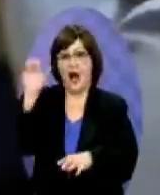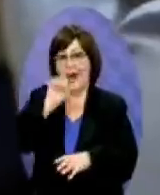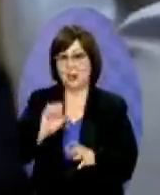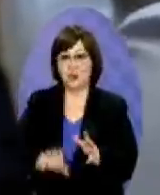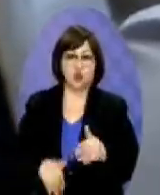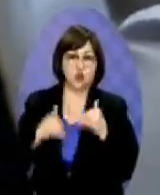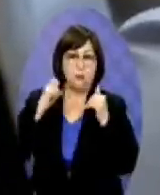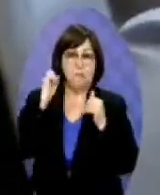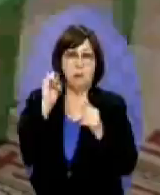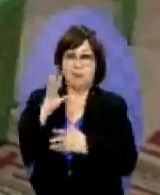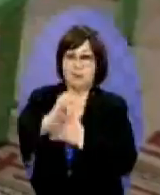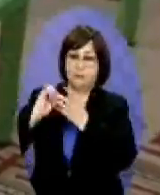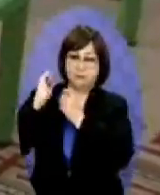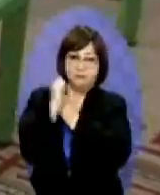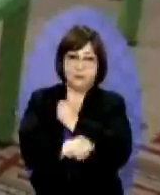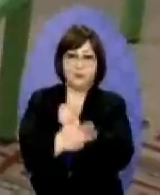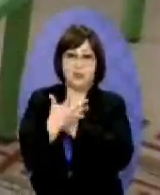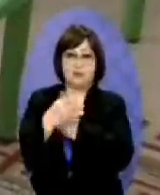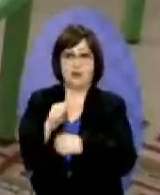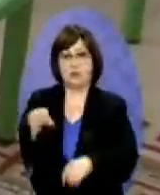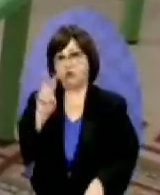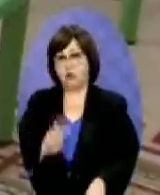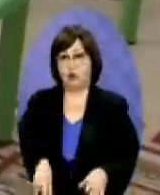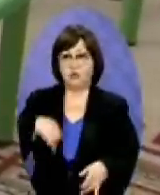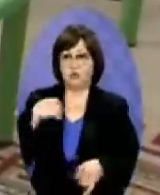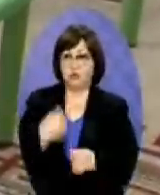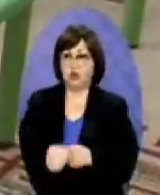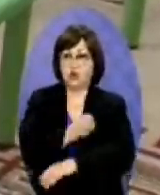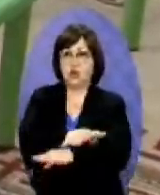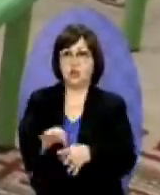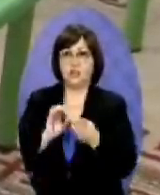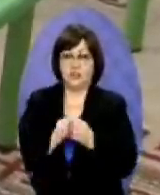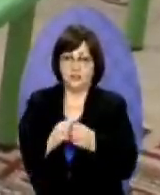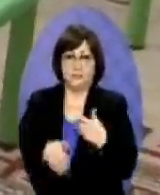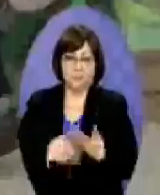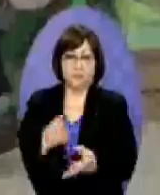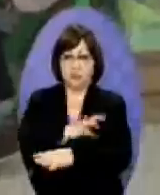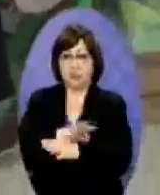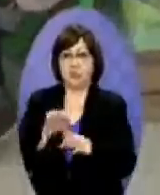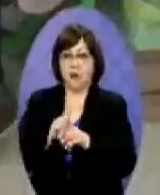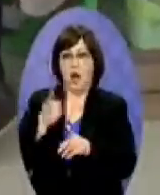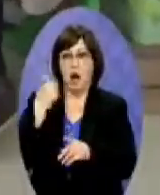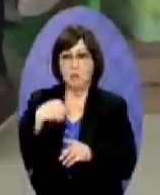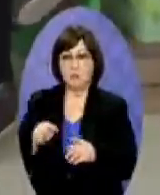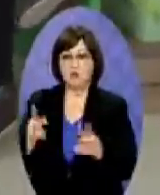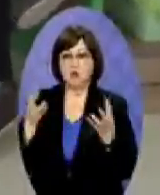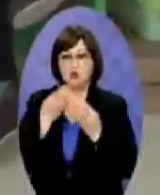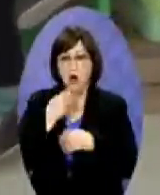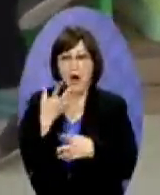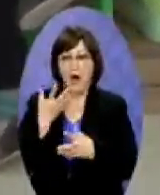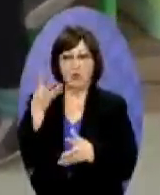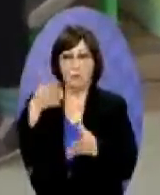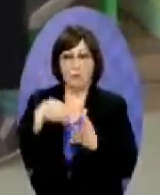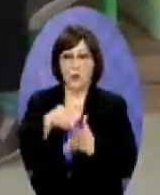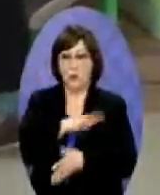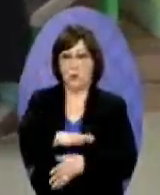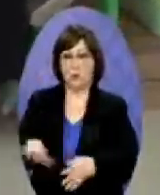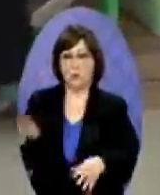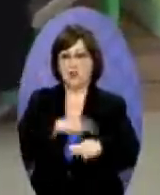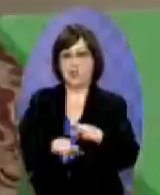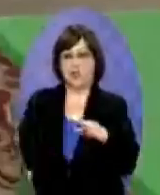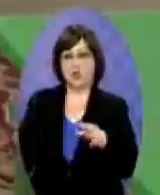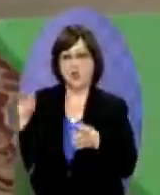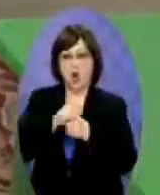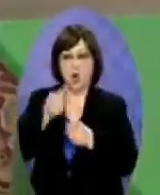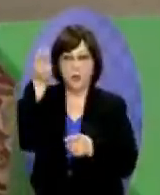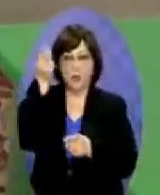банкны санхүүжилтээр 50 сая Америк долларын төсөл хэрэгжихэн байна. Төслийн үрээнд хамгийн багадаа 40,000 гаруй хүүхэд цэцэрлэгт хамрагдах